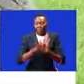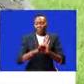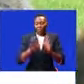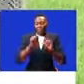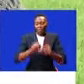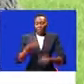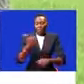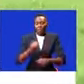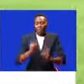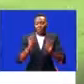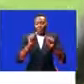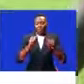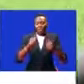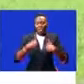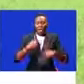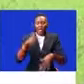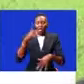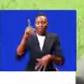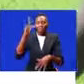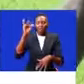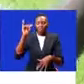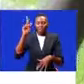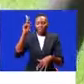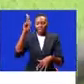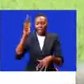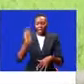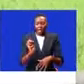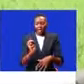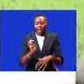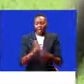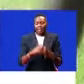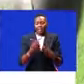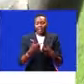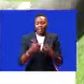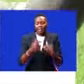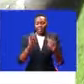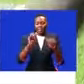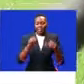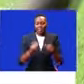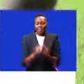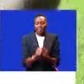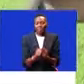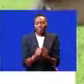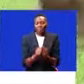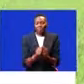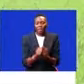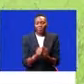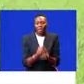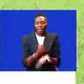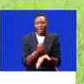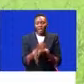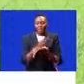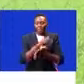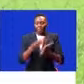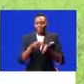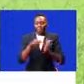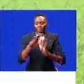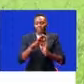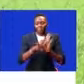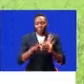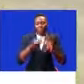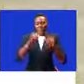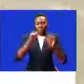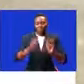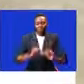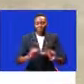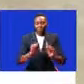timi gima uluongi ni dak ogonwa daik daik ema mondo ogo to ka daik ni osago ma tando pini tich dhi ma tich dhi ma